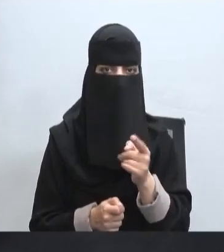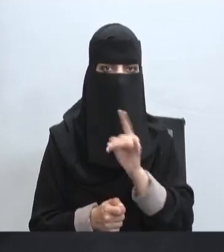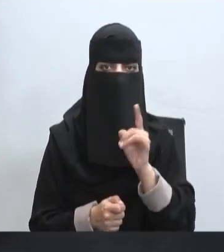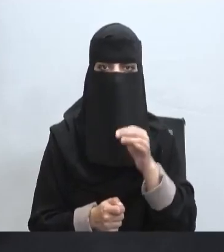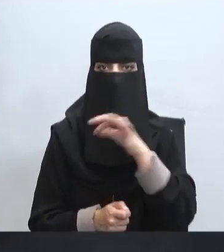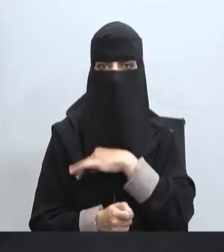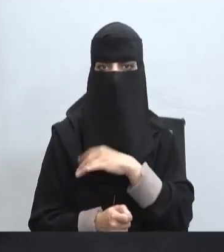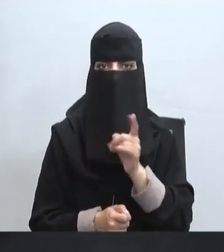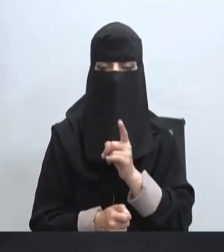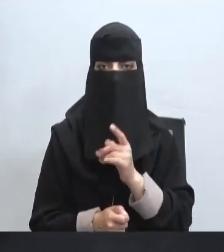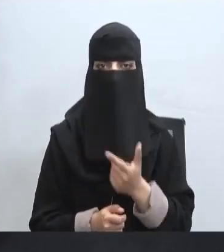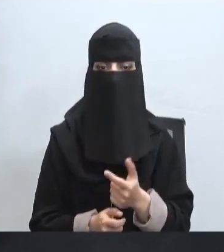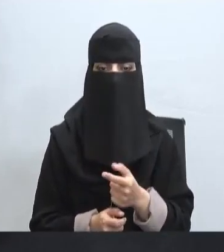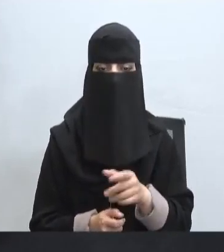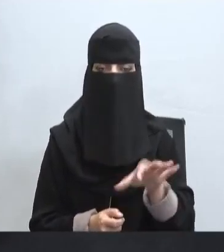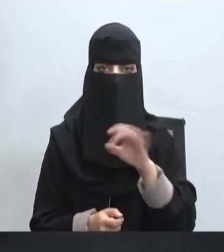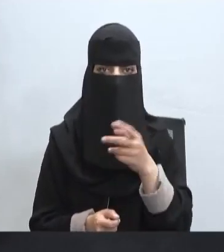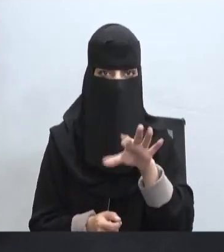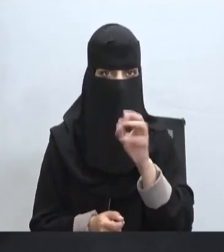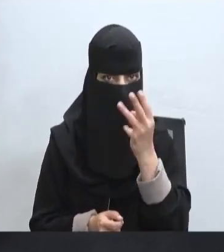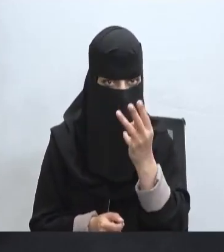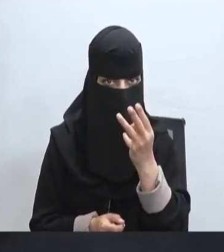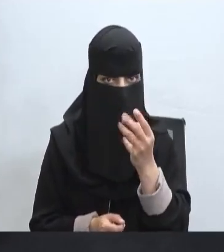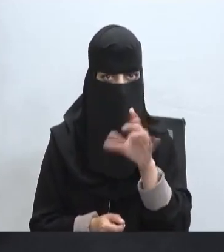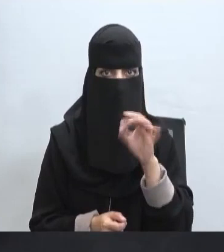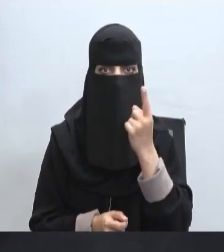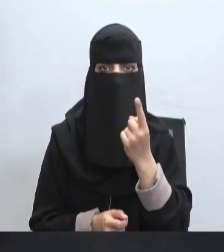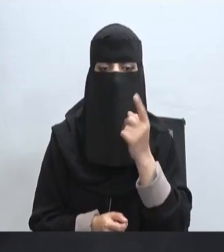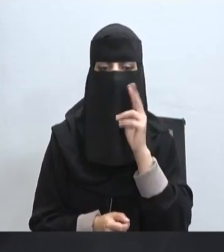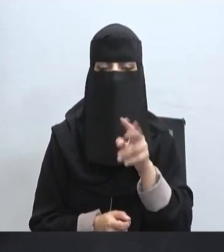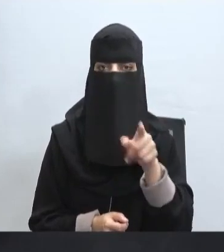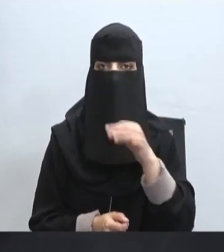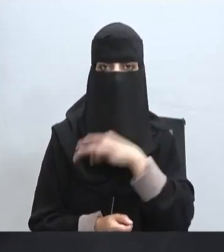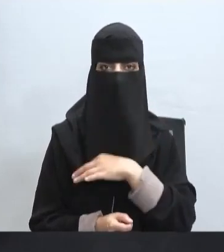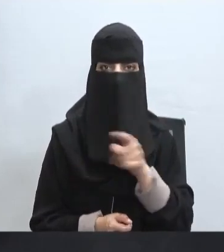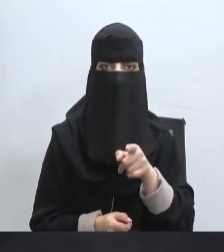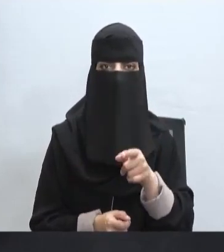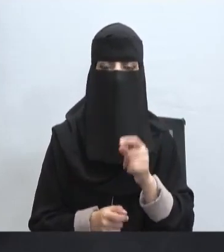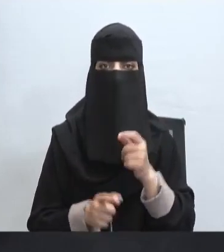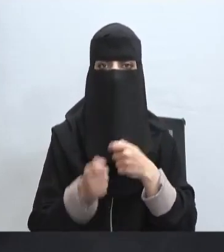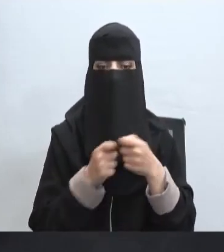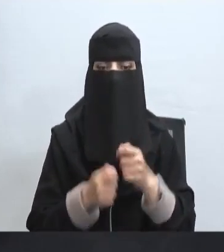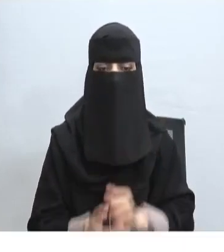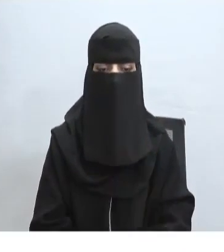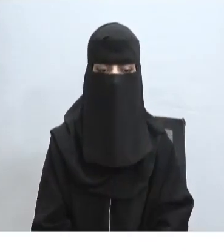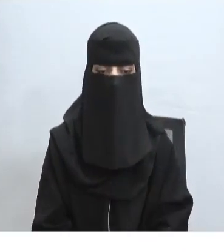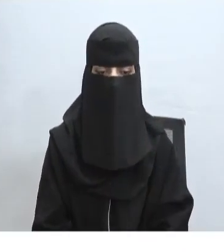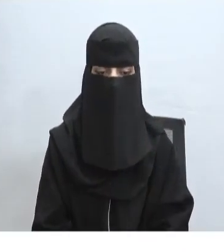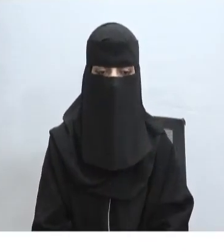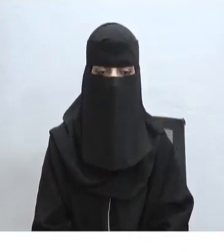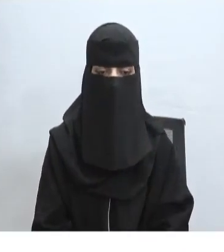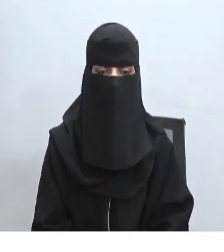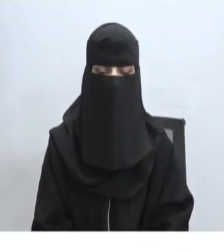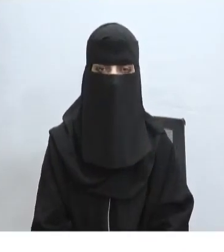يعد من منافع الاستثمار كل هذه تعد من منافع الاستثمار عدا واحد منها لا يعد من منافع الاستثمار